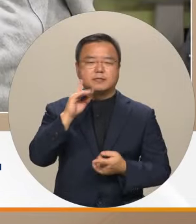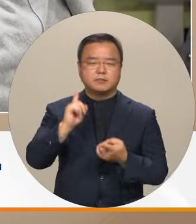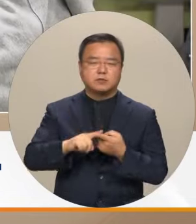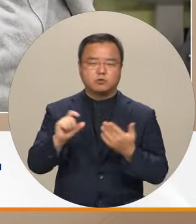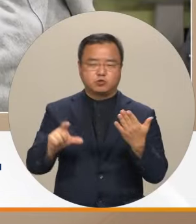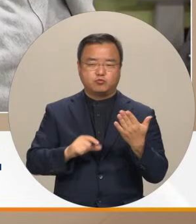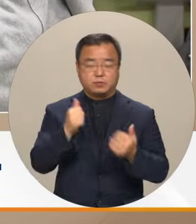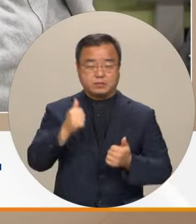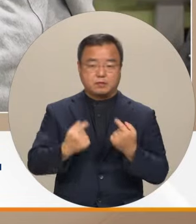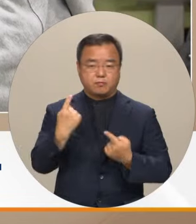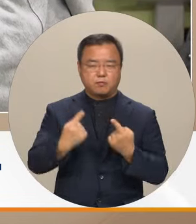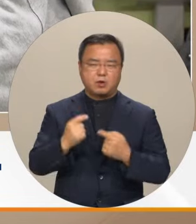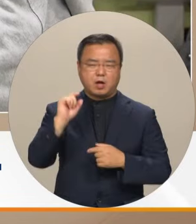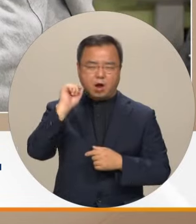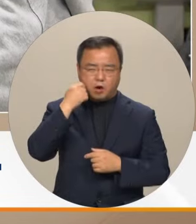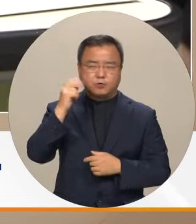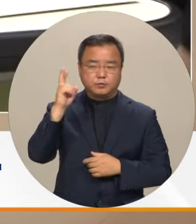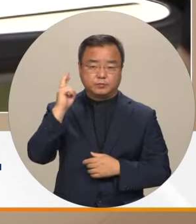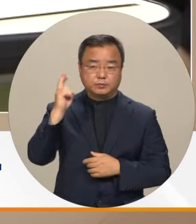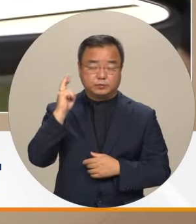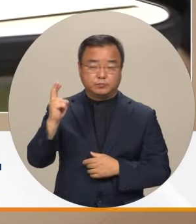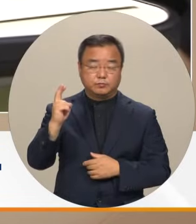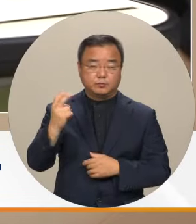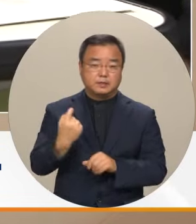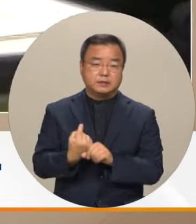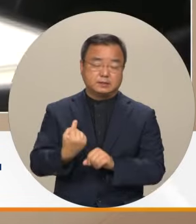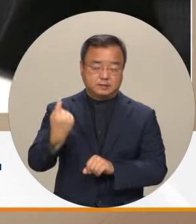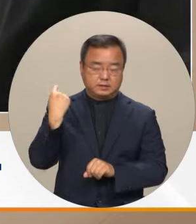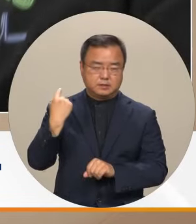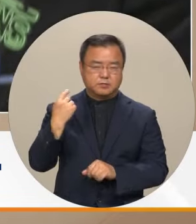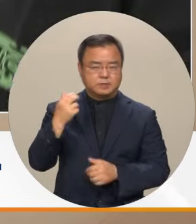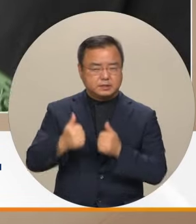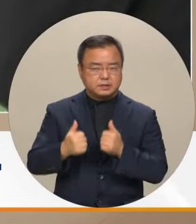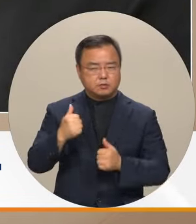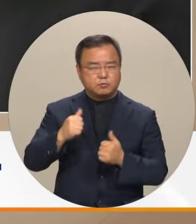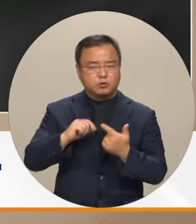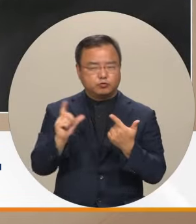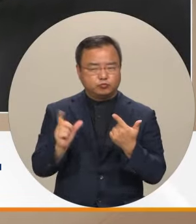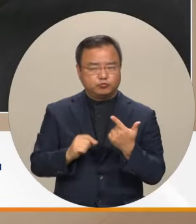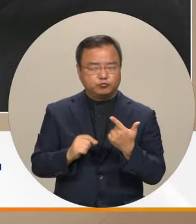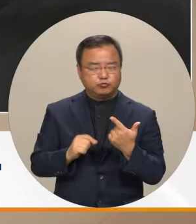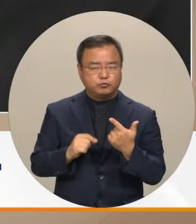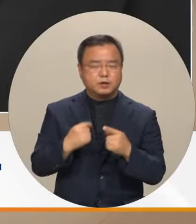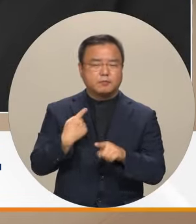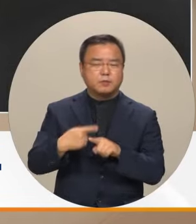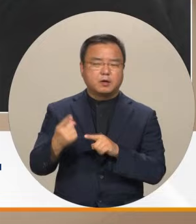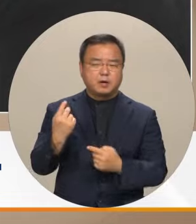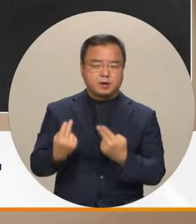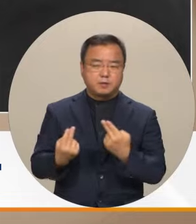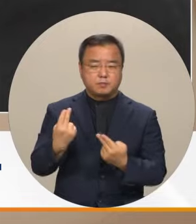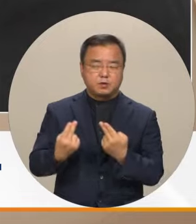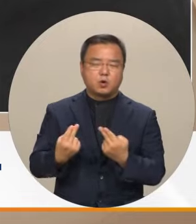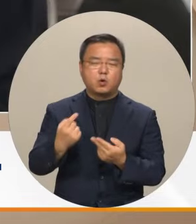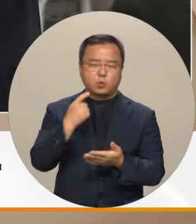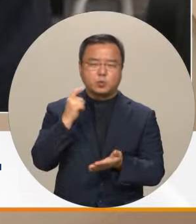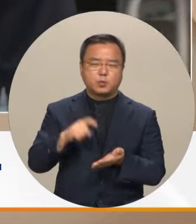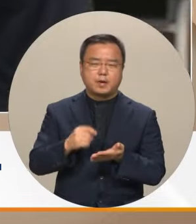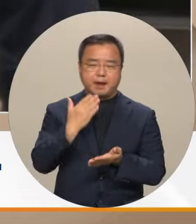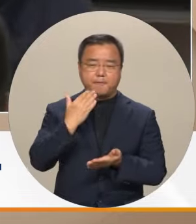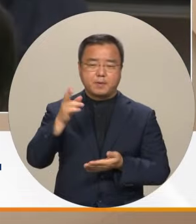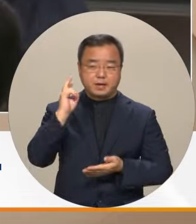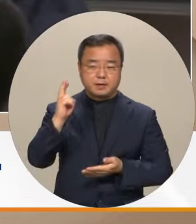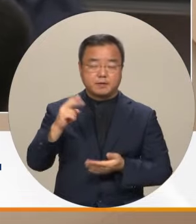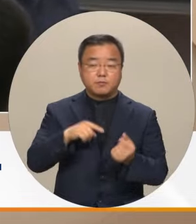모평보다 어려울 것이고요 어 지난해 수능이나 6월 모평에 비해서는 조금 쉽게 출제될 가능성이 높다고 생각이 됩니다